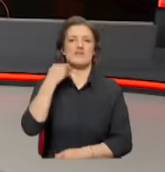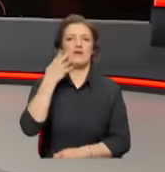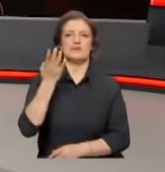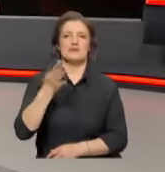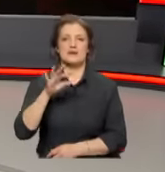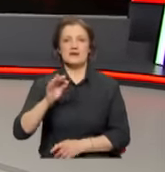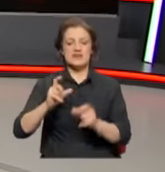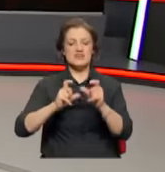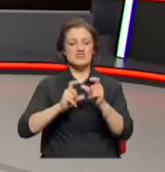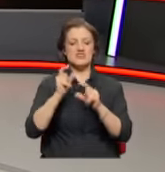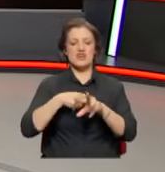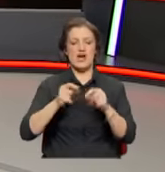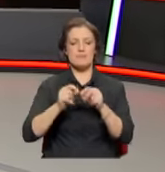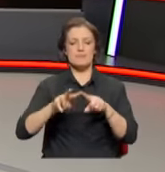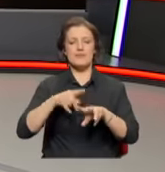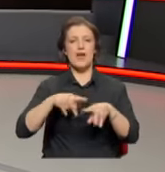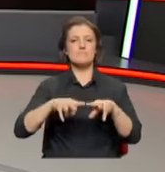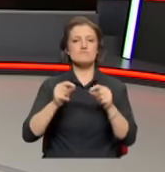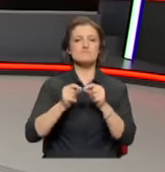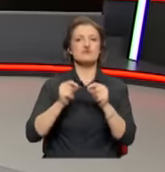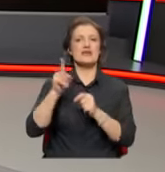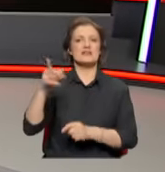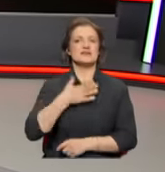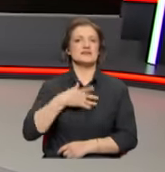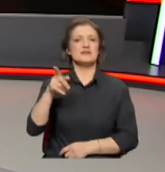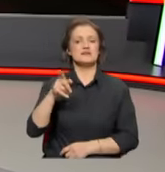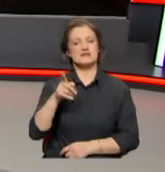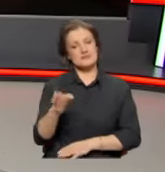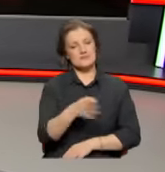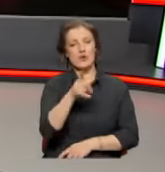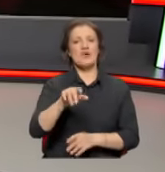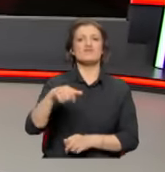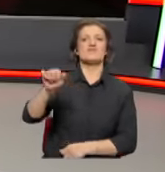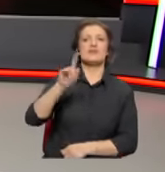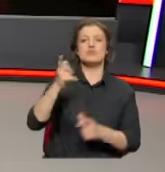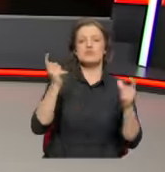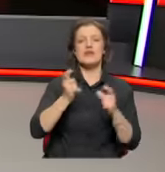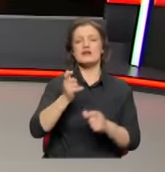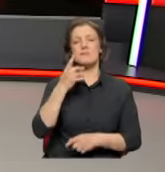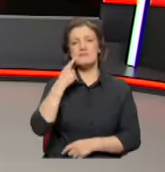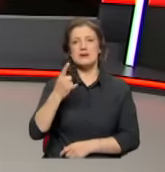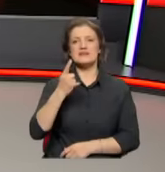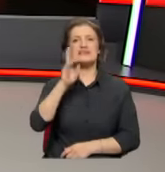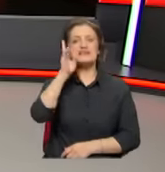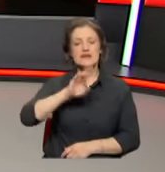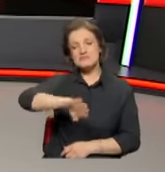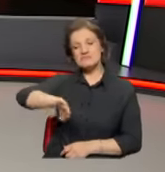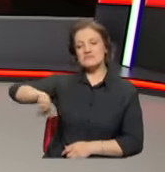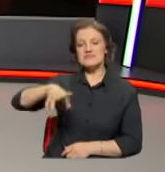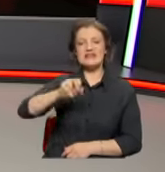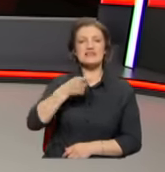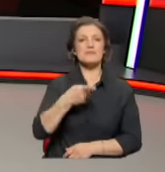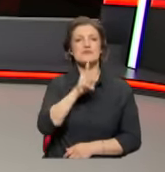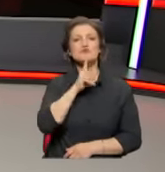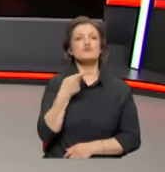Efendim, Şebnem Bursalı'yı saymazsak ona vermeyeceğiz. Yani nereden baksan 80 bin, hani zenginleri sayma, 80 bin,